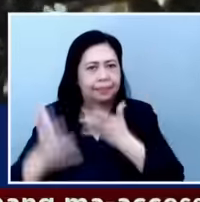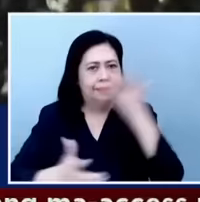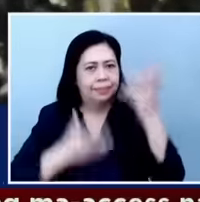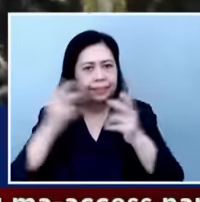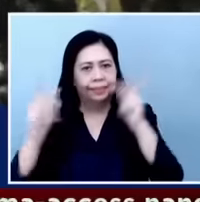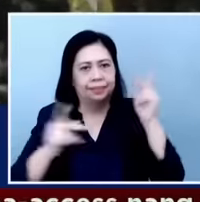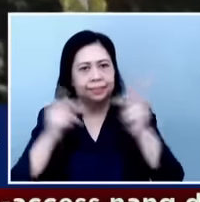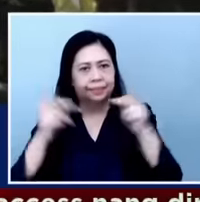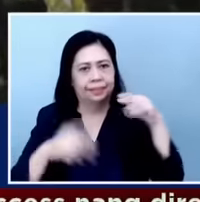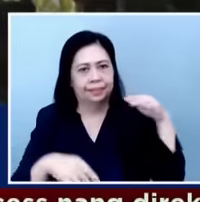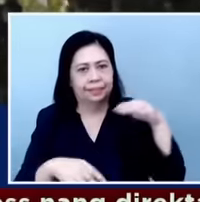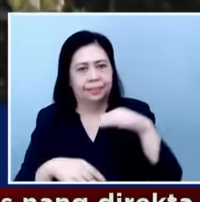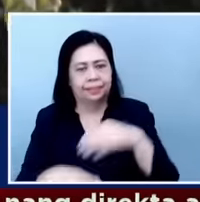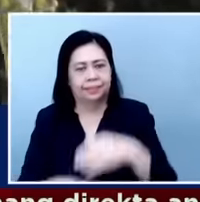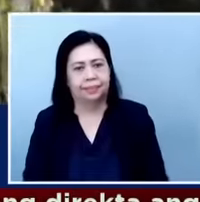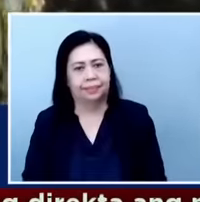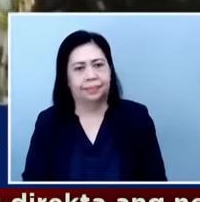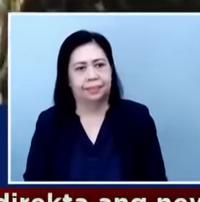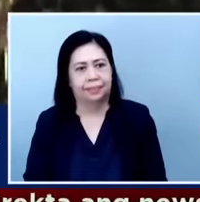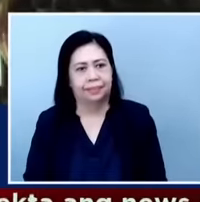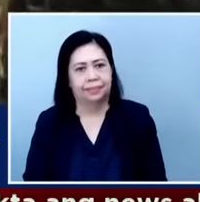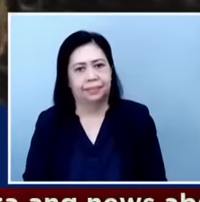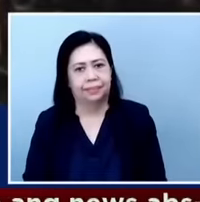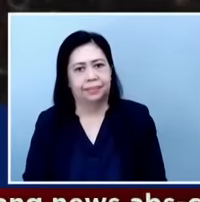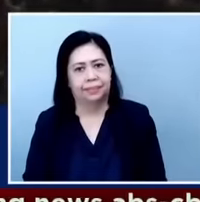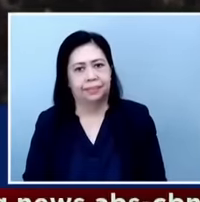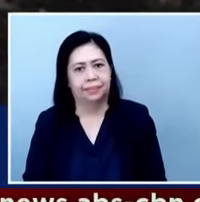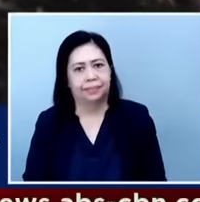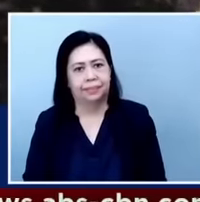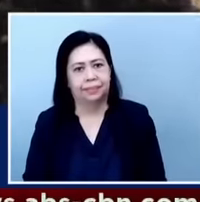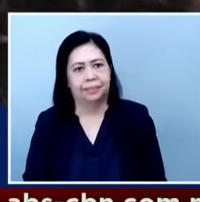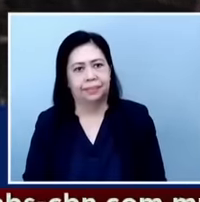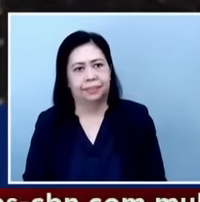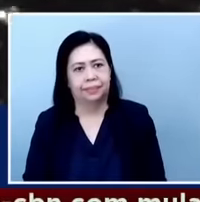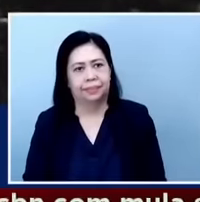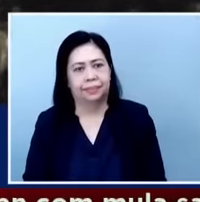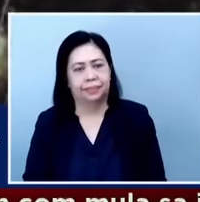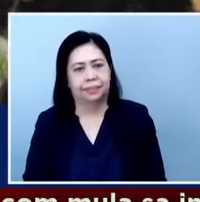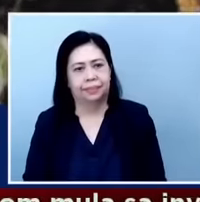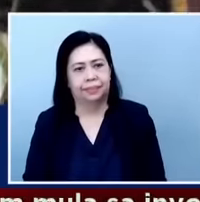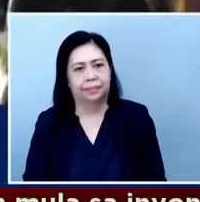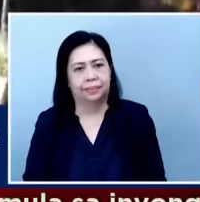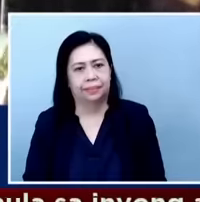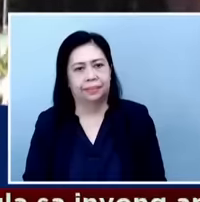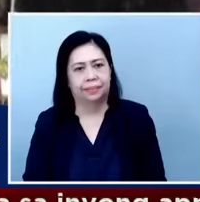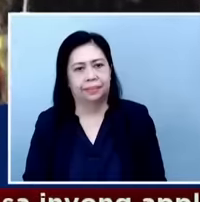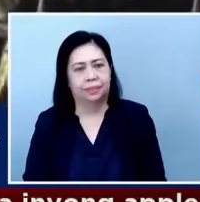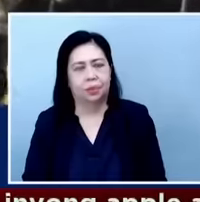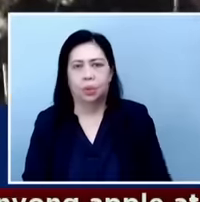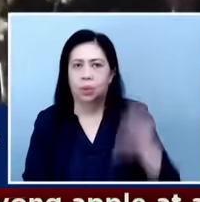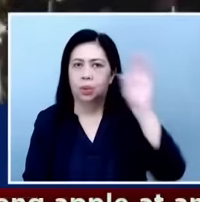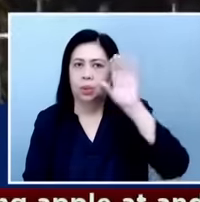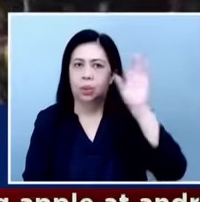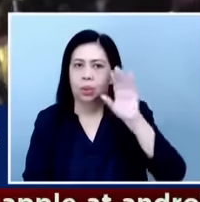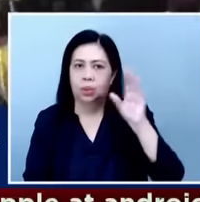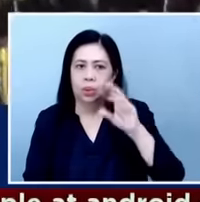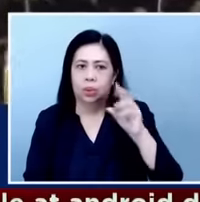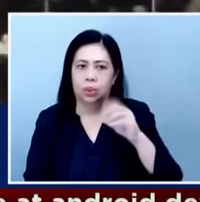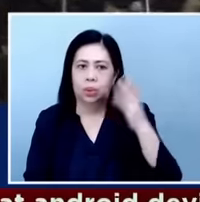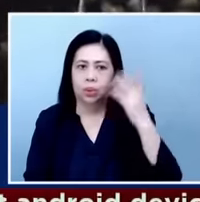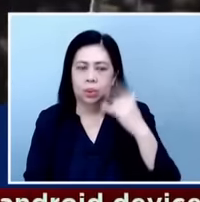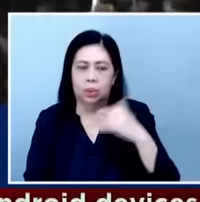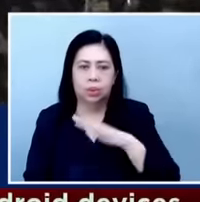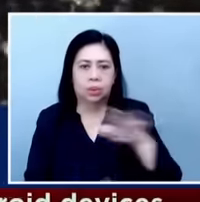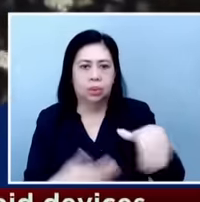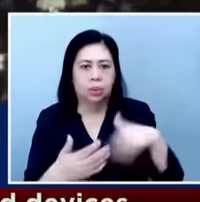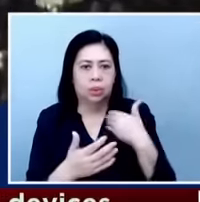tao. Dahil malapit na. Malapit na ang andas. Hindi po ito pangkaraniwan sapagkat sa lahat